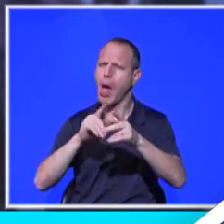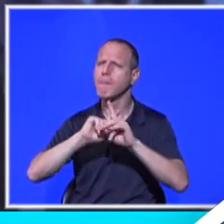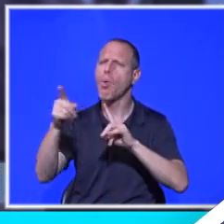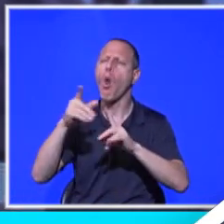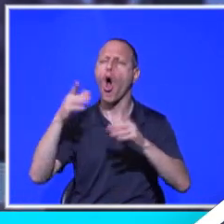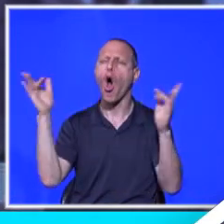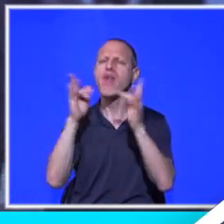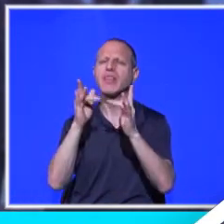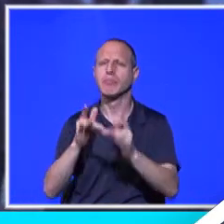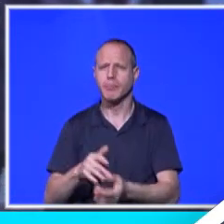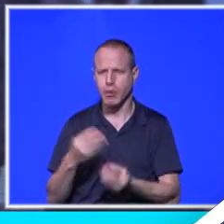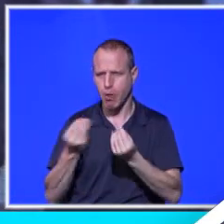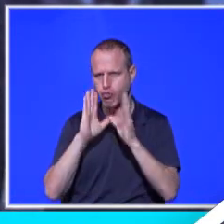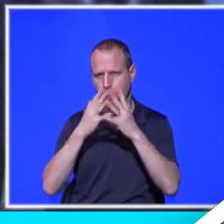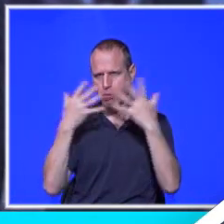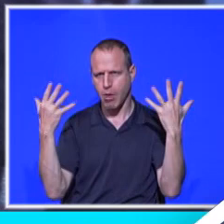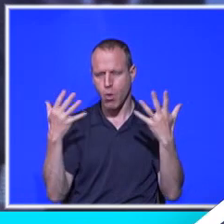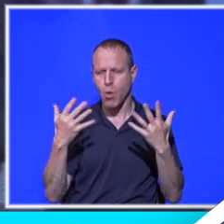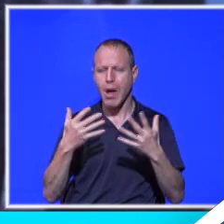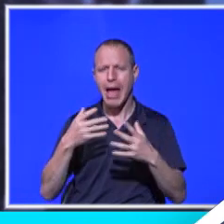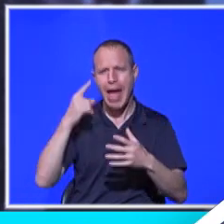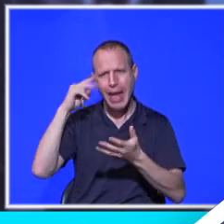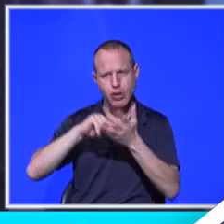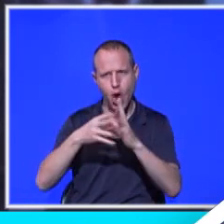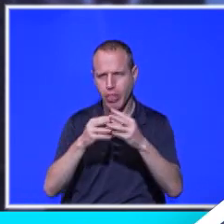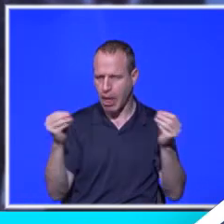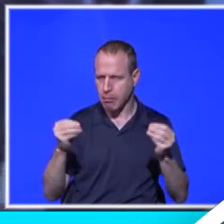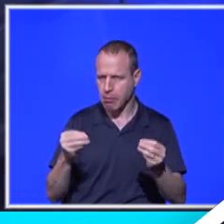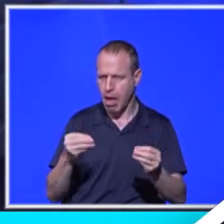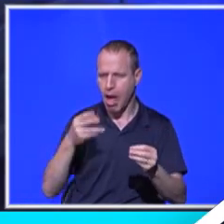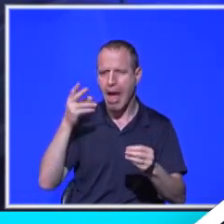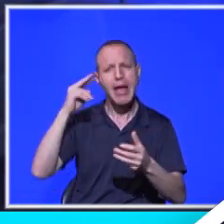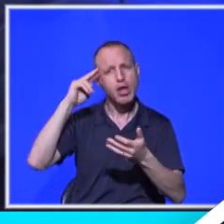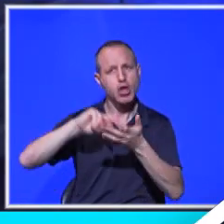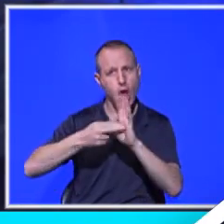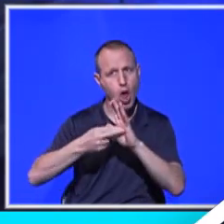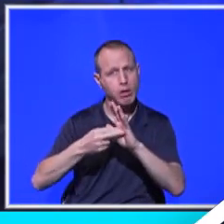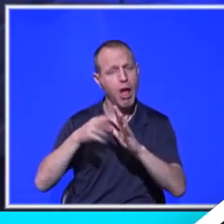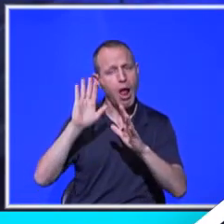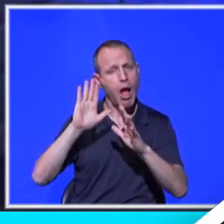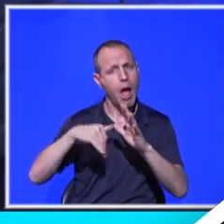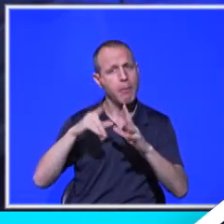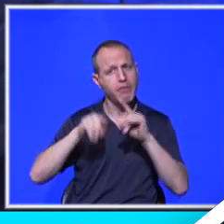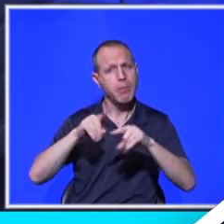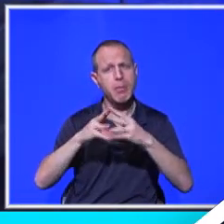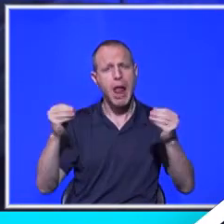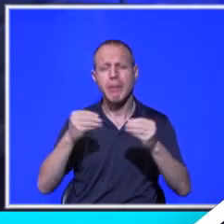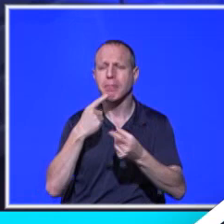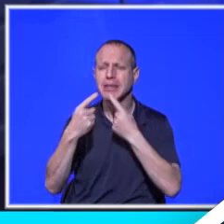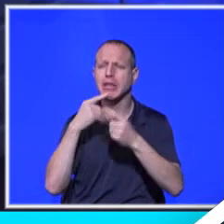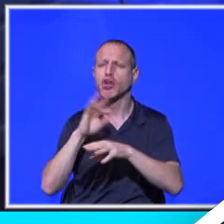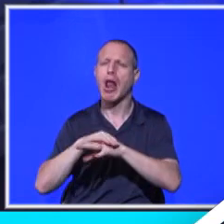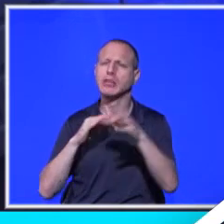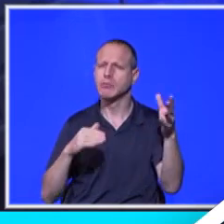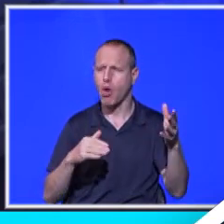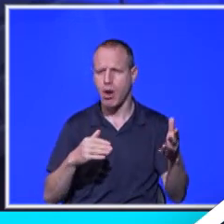האויבים, משהו מאוד מאוד ברור, האידיאולוגיה נעלמה. דרך אגב, האידיאולוגיה גם לפעמים נעלמת מהשיח של השמאל, זאת אומרת, זה באותו מקביל,